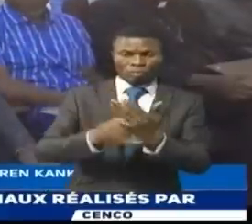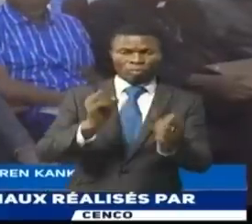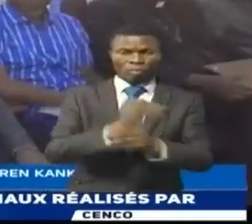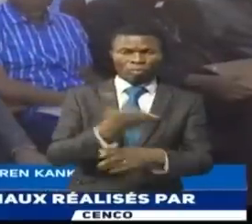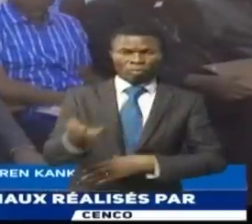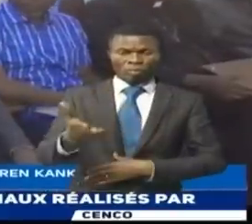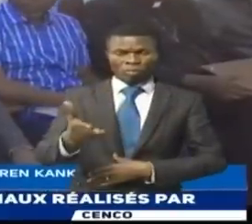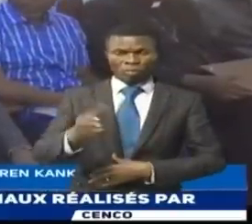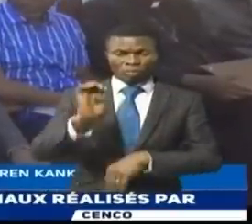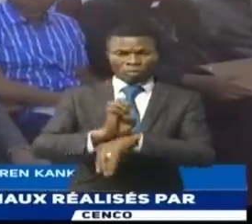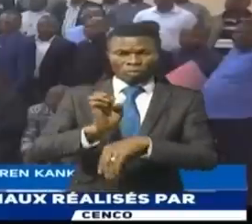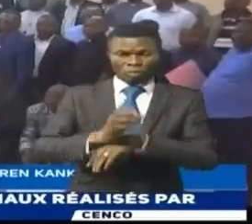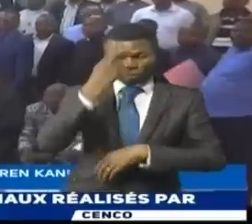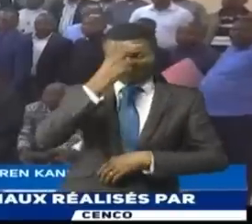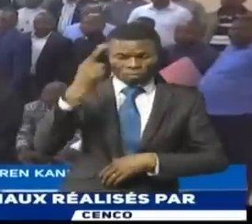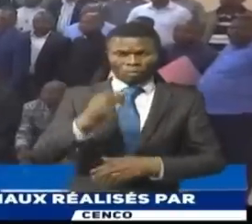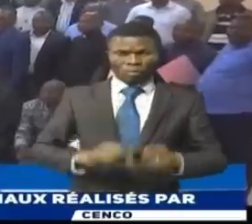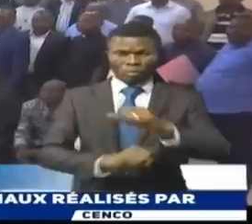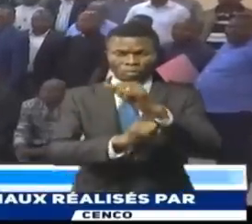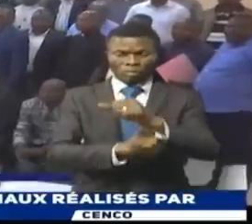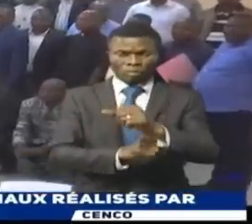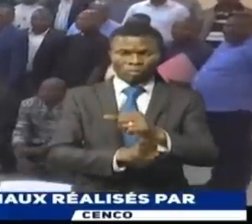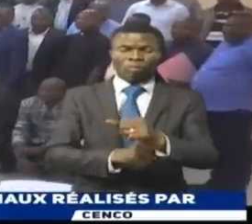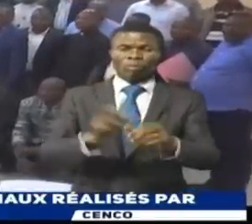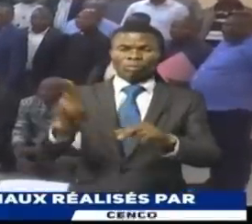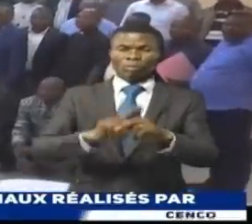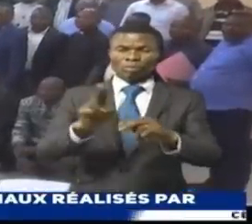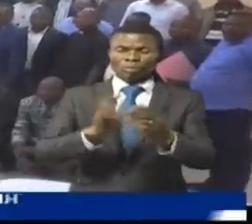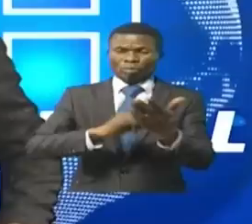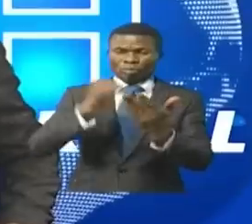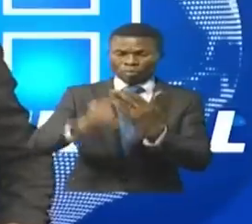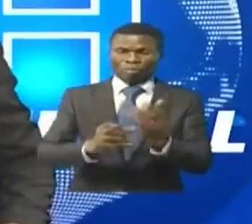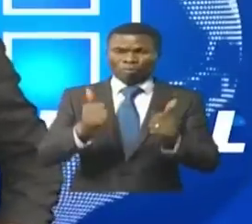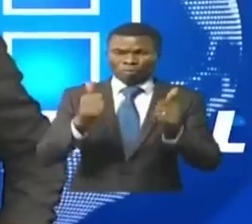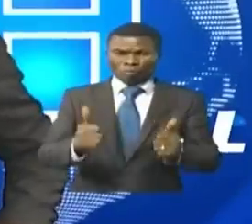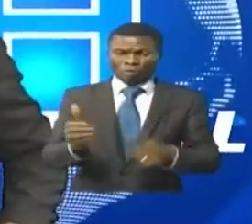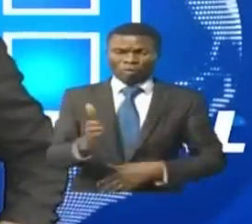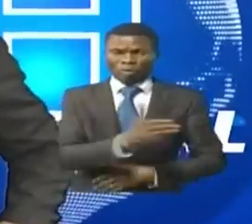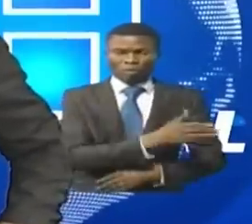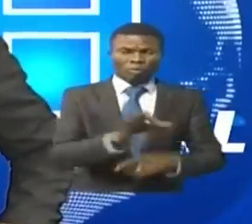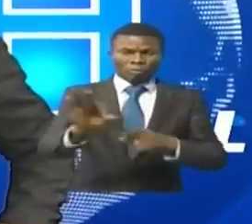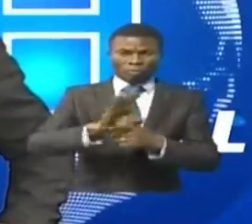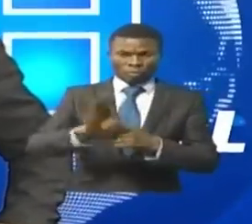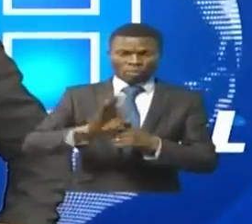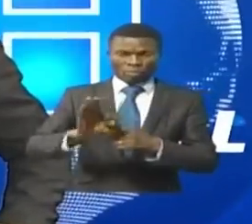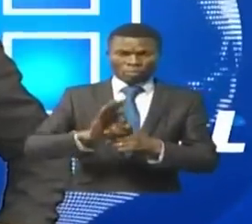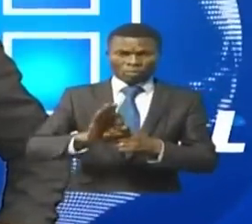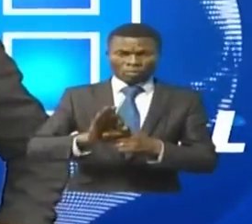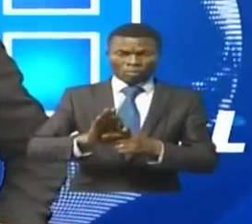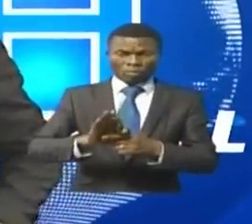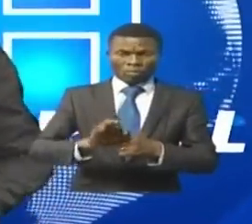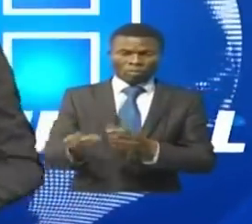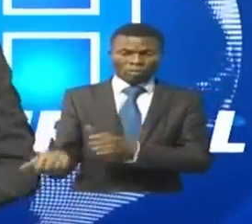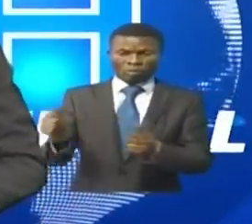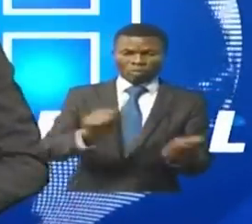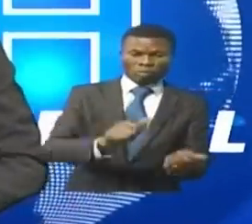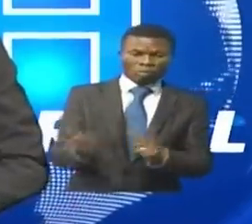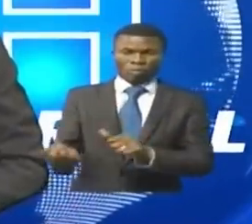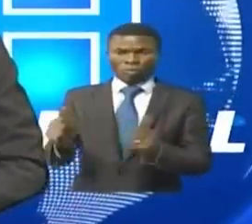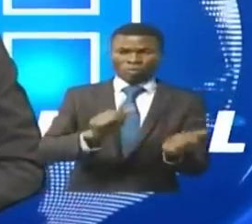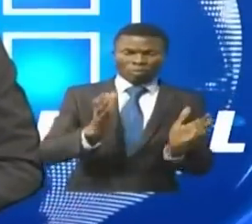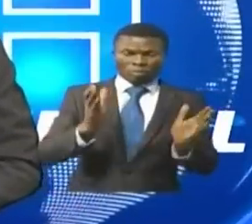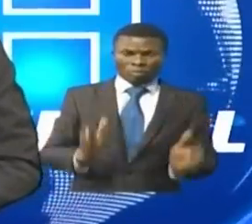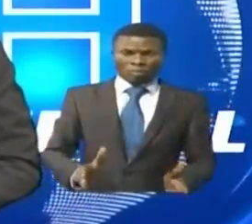par l'Église afin d'assurer la bonne mise en œuvre de ce projet. Formation des bâtisseurs qui sont